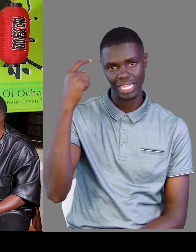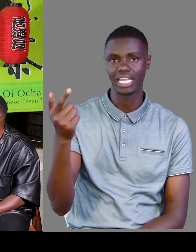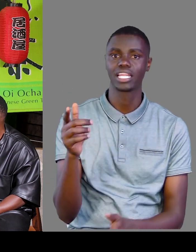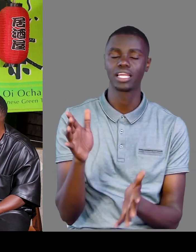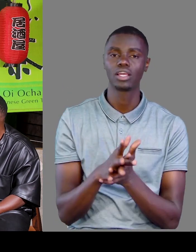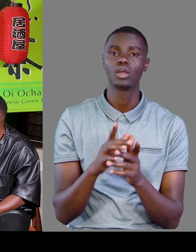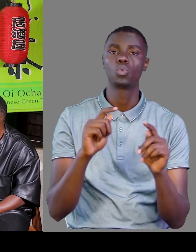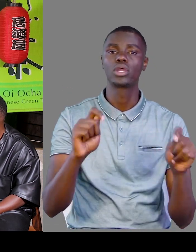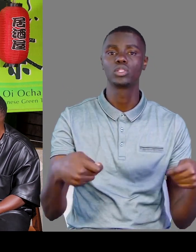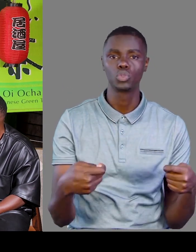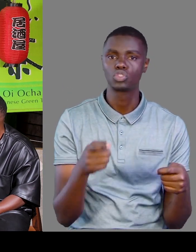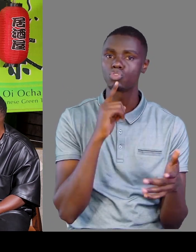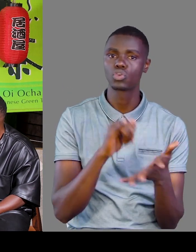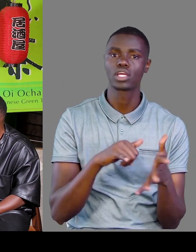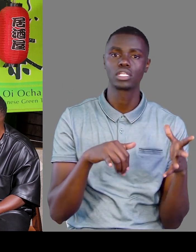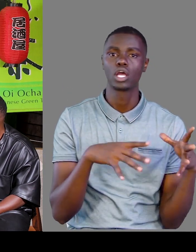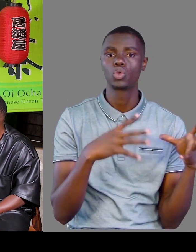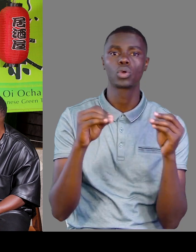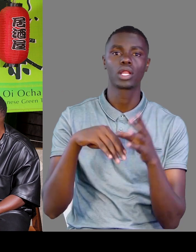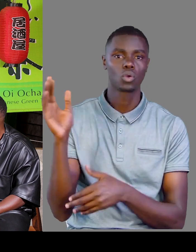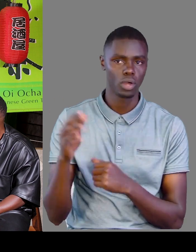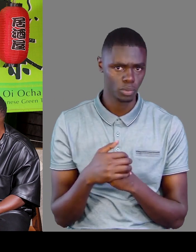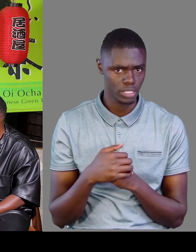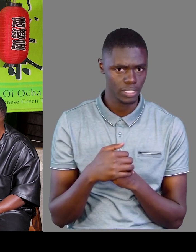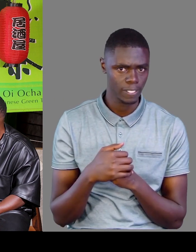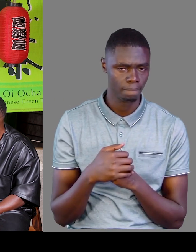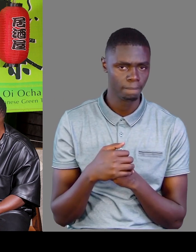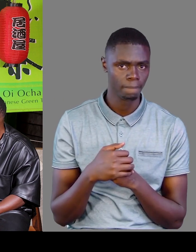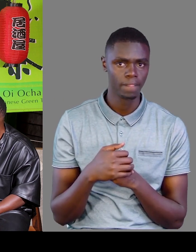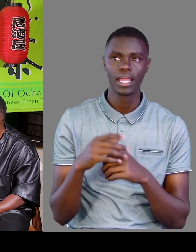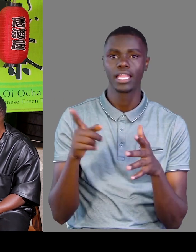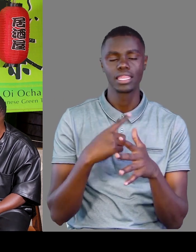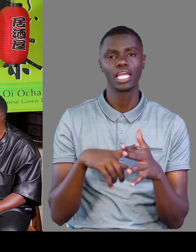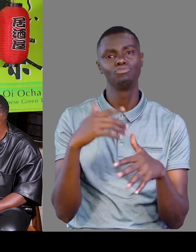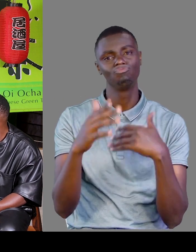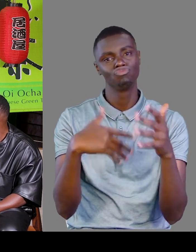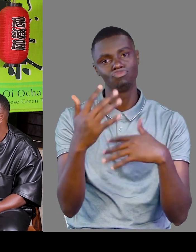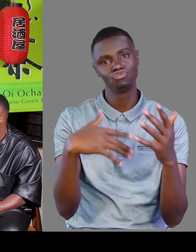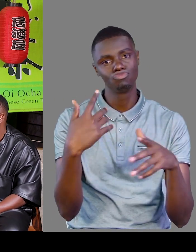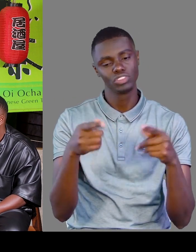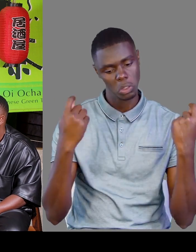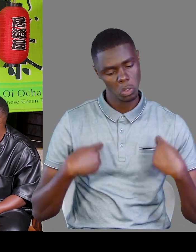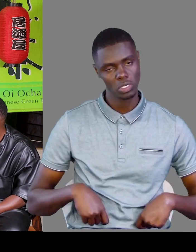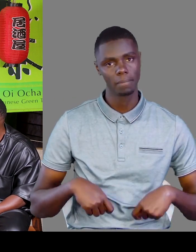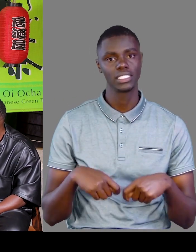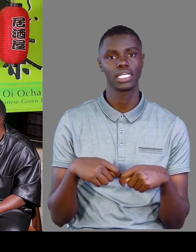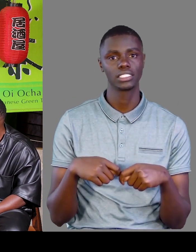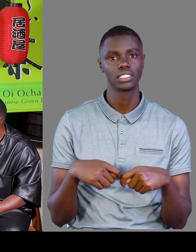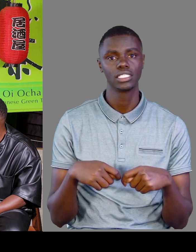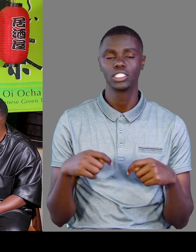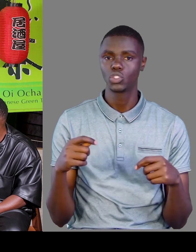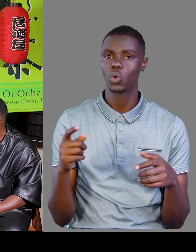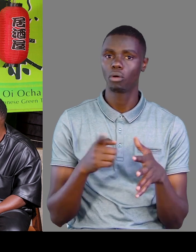mtaani. Unaona? Ndio uende out. Aspiration. Alafu within no time umebuy shati yako, umebuy viatu zako, sasa wewe ndio